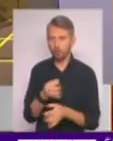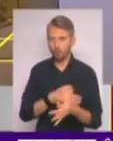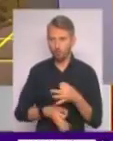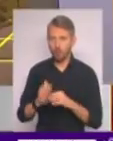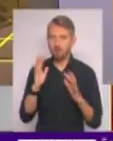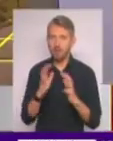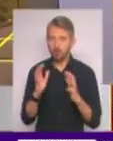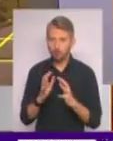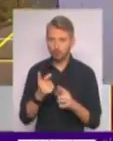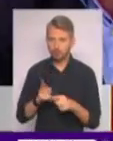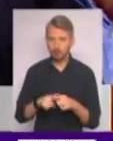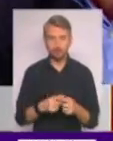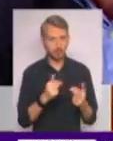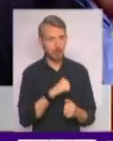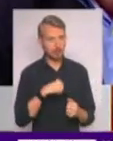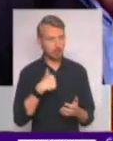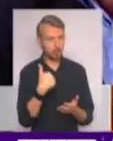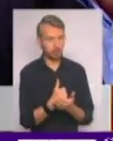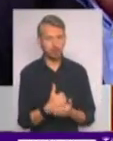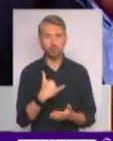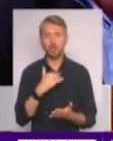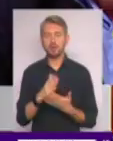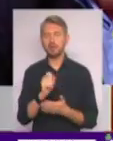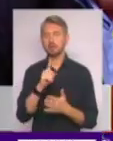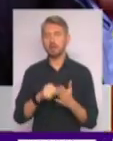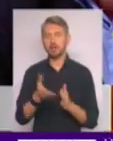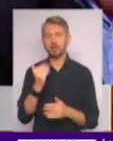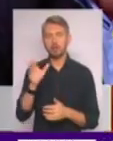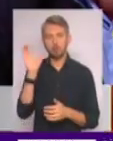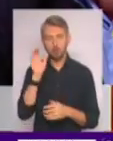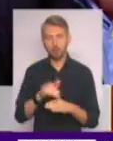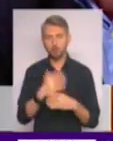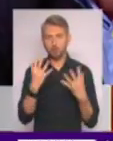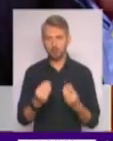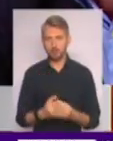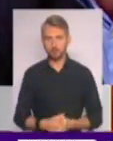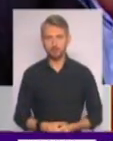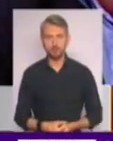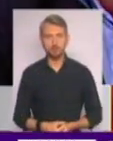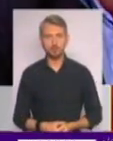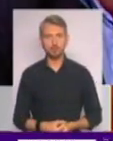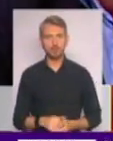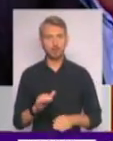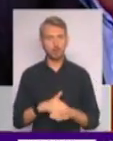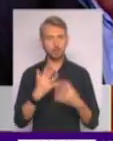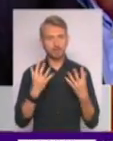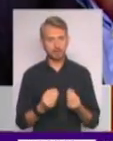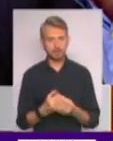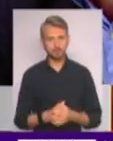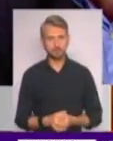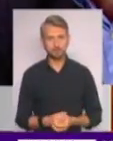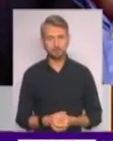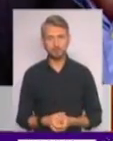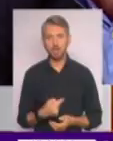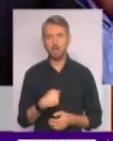за інакшими нормами. Це саме основне. Так, у нас є запитання, давайте послухаємо. Добрий день, ви в прямому ефірі. Добрий день. Добрий день. Раді чути,